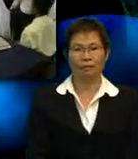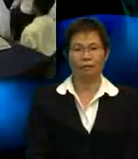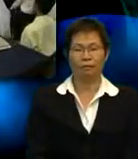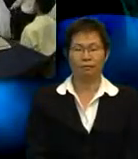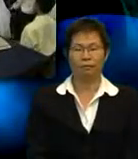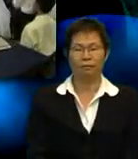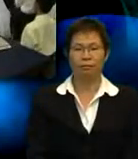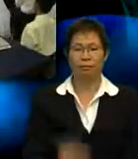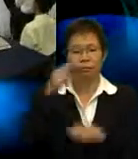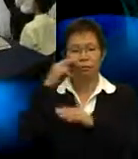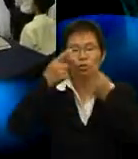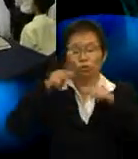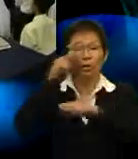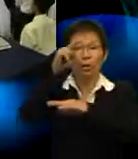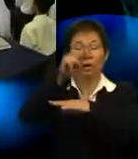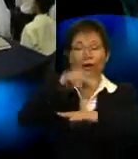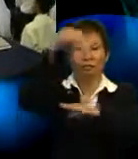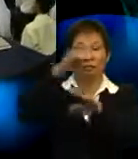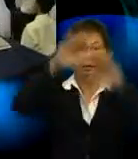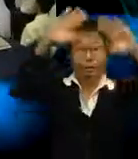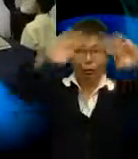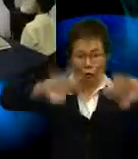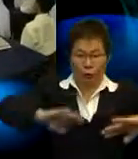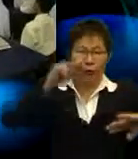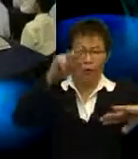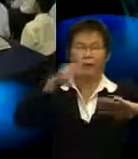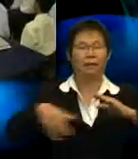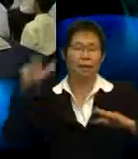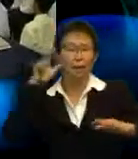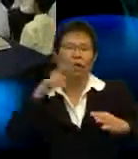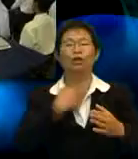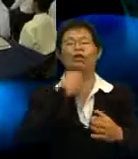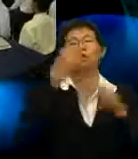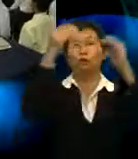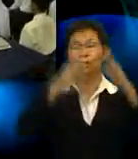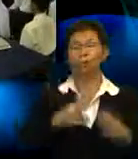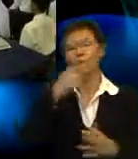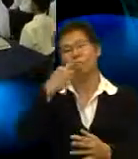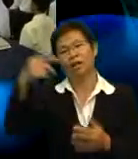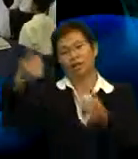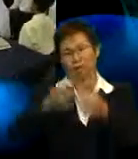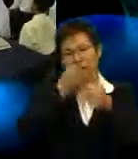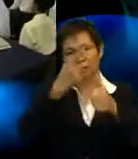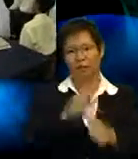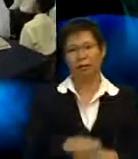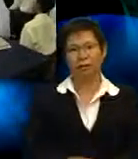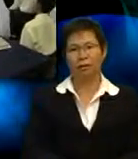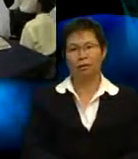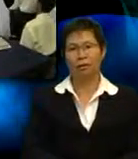Skrin sekarang, murid-murid, kamu akan mendengarkan suara cikgu menyanyi dahulu. Ya? Bersedia